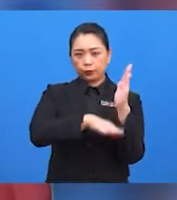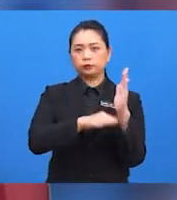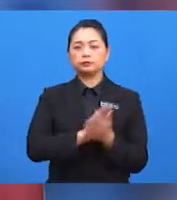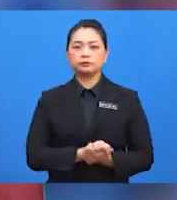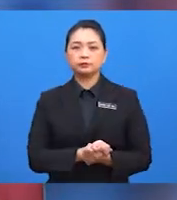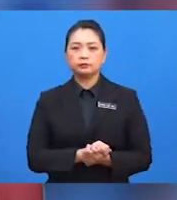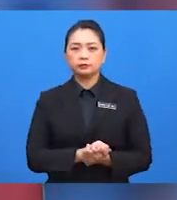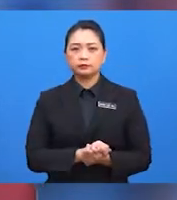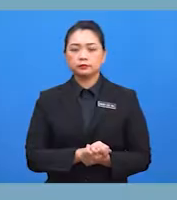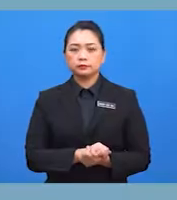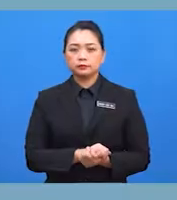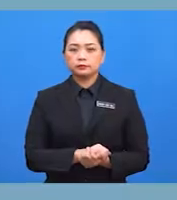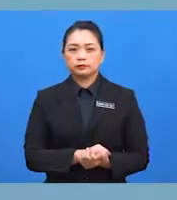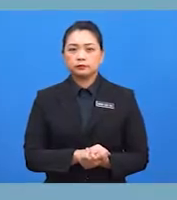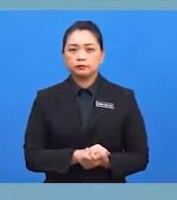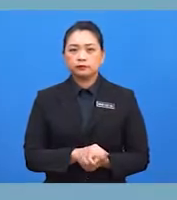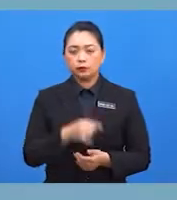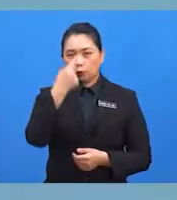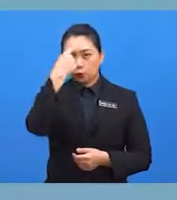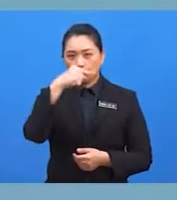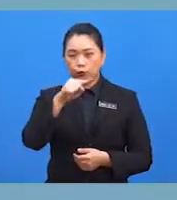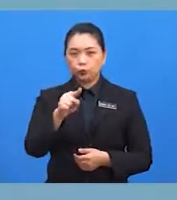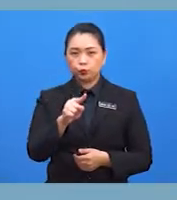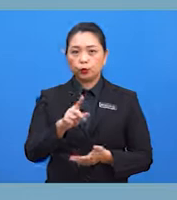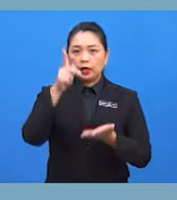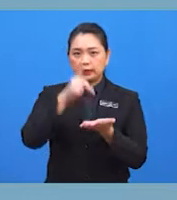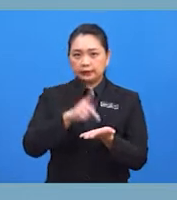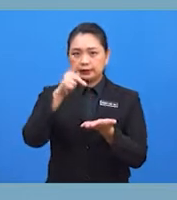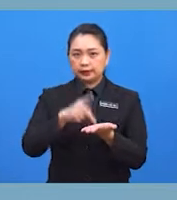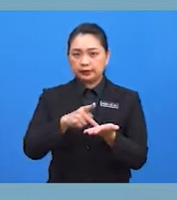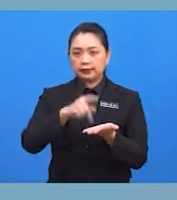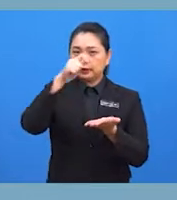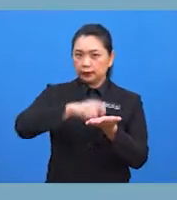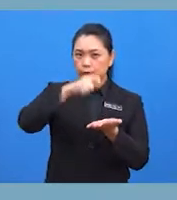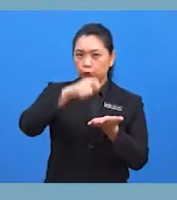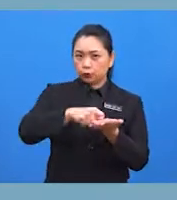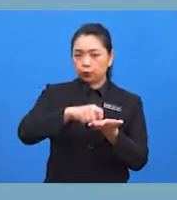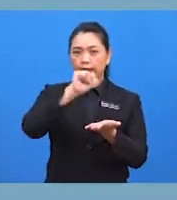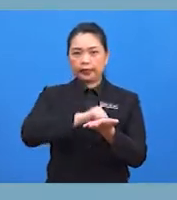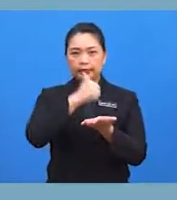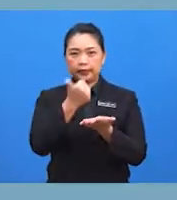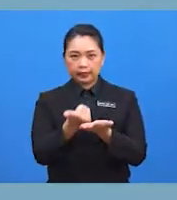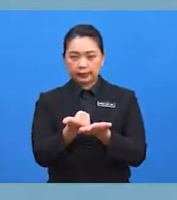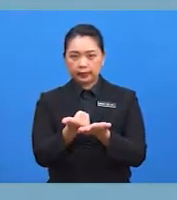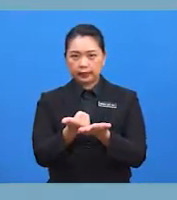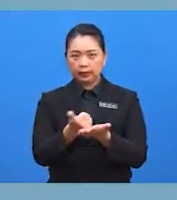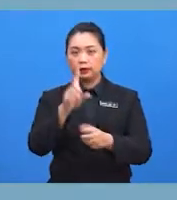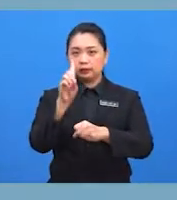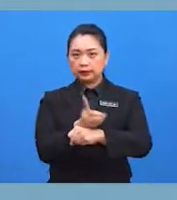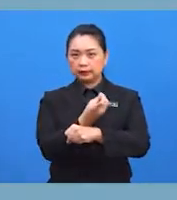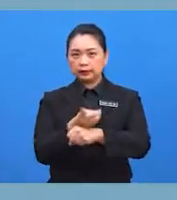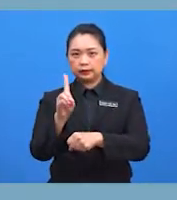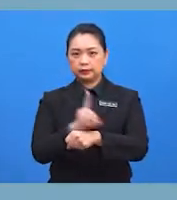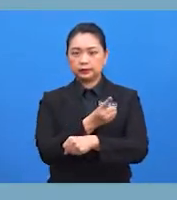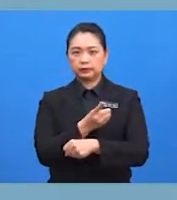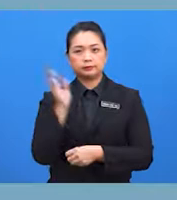Secara ilmiahnya, untuk menghitung akaun dagangan ialah nilai ekspor barang nampak tolak